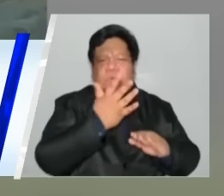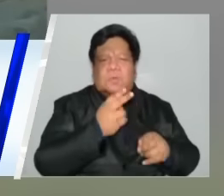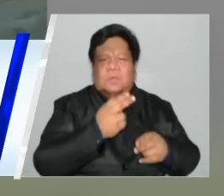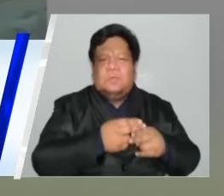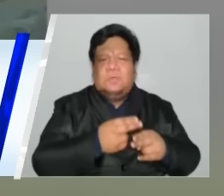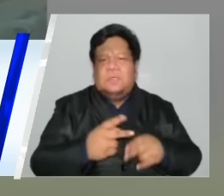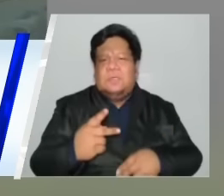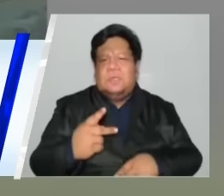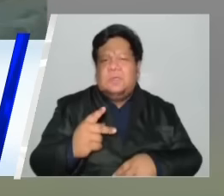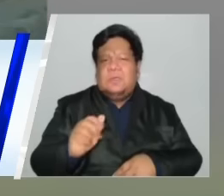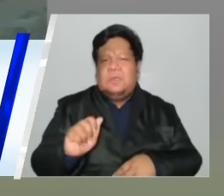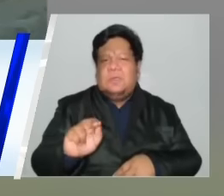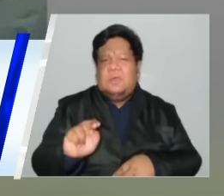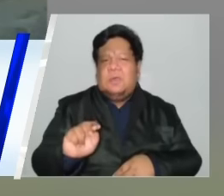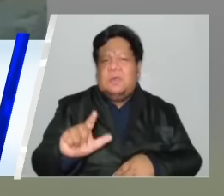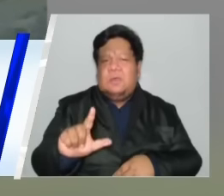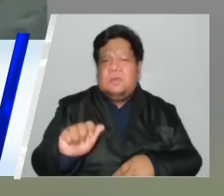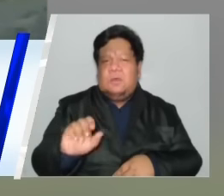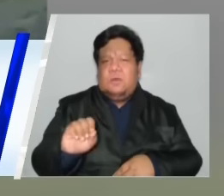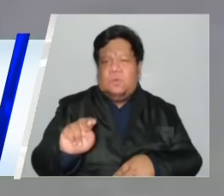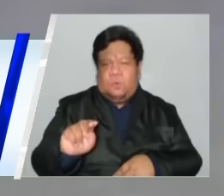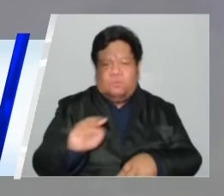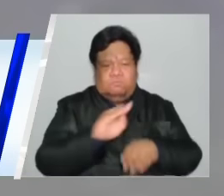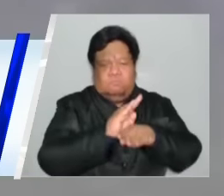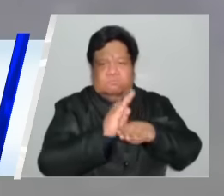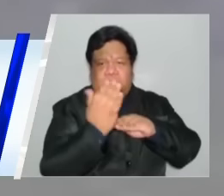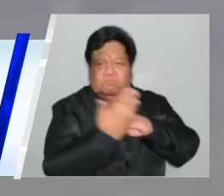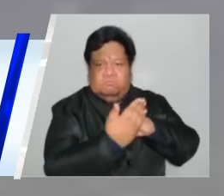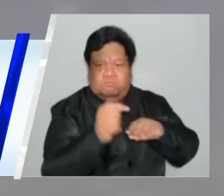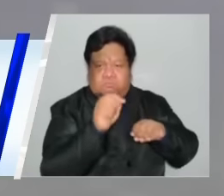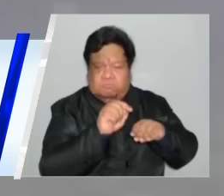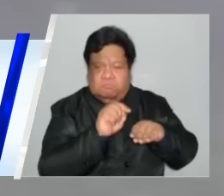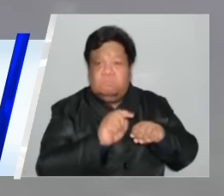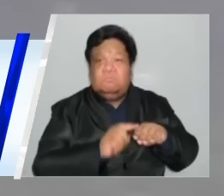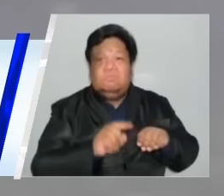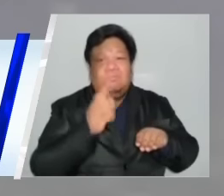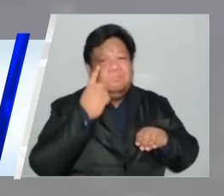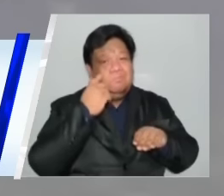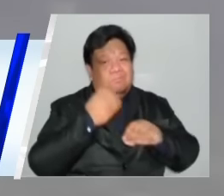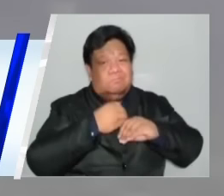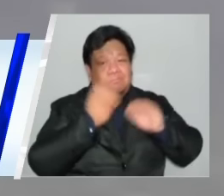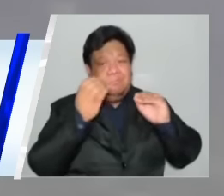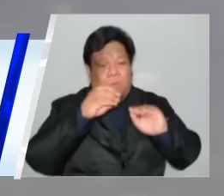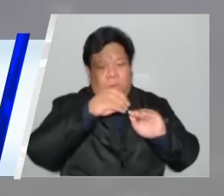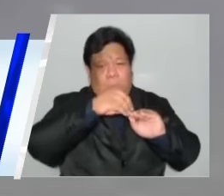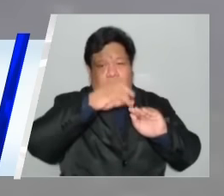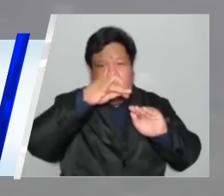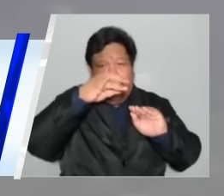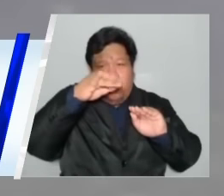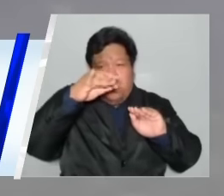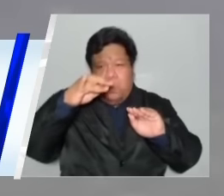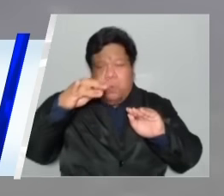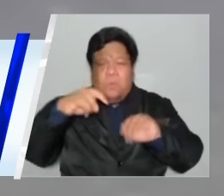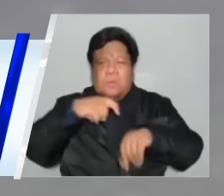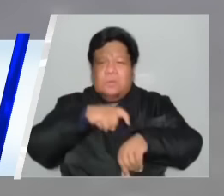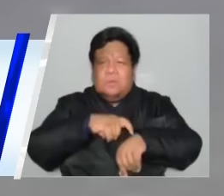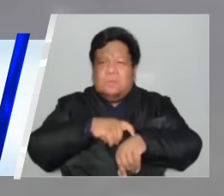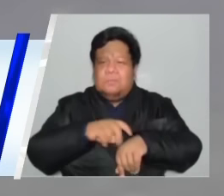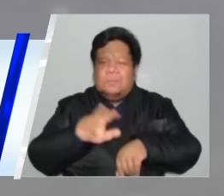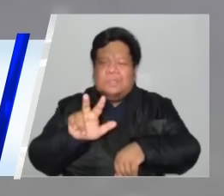Sa time-lapse footage ng FEVOX, kita ang pagbuga ng abo ng bulkan mula 3:49 ng hapon hanggang